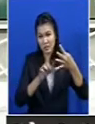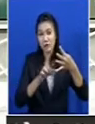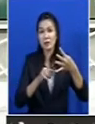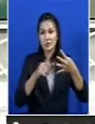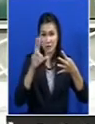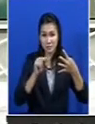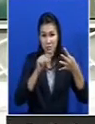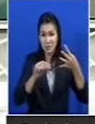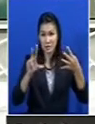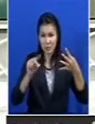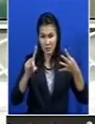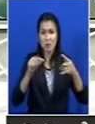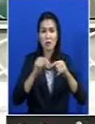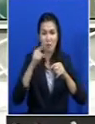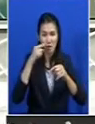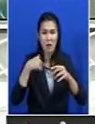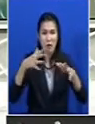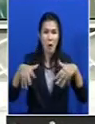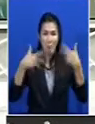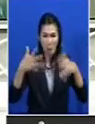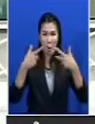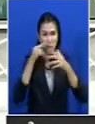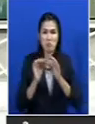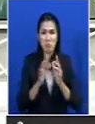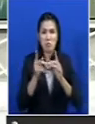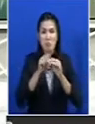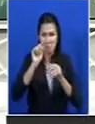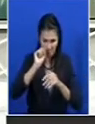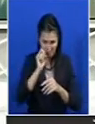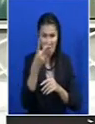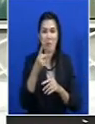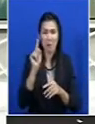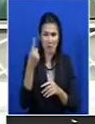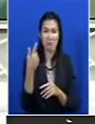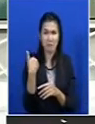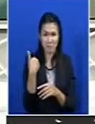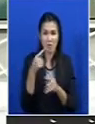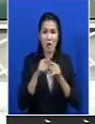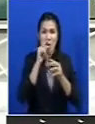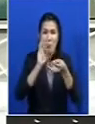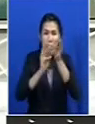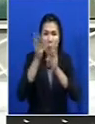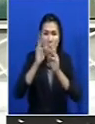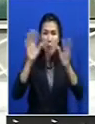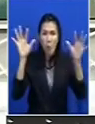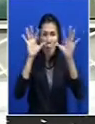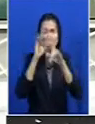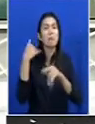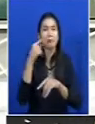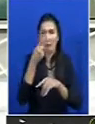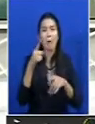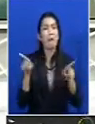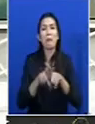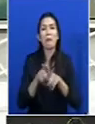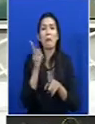และ31มีนาคมครับยอมความกดอากาศต่ำเนื่องจากความร้อนจะแผ่ลงมาปกคลุมอีกครั้งณเวลานั้นครับหมอกควันก็จะกลับมาวิกฤตกันอีกครั้งห